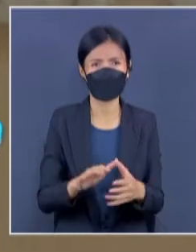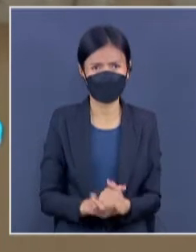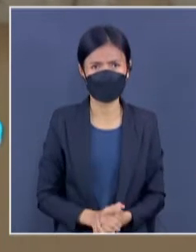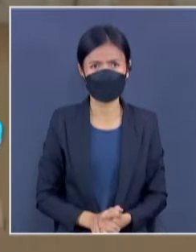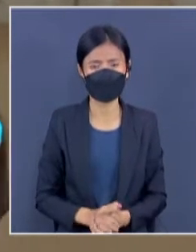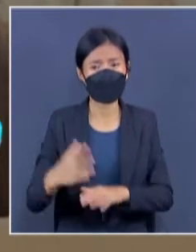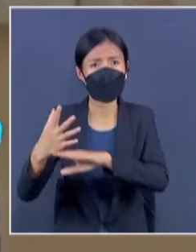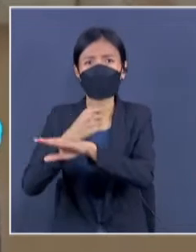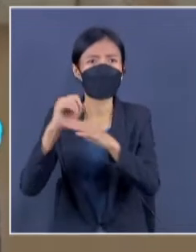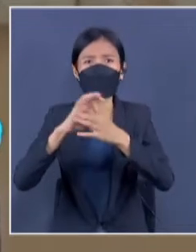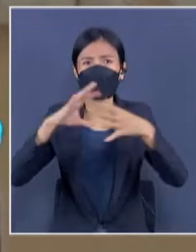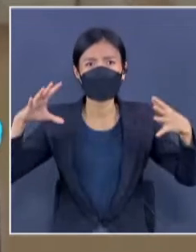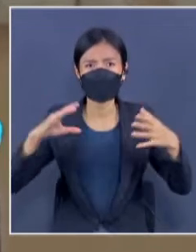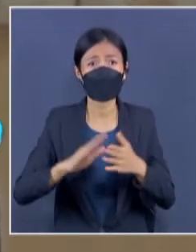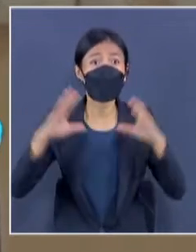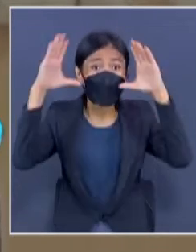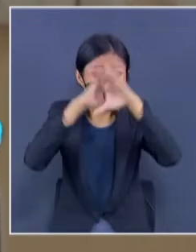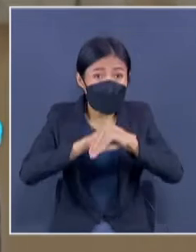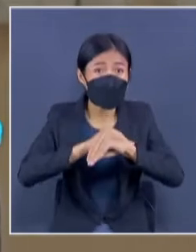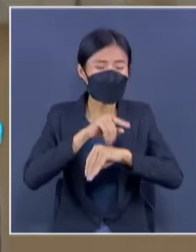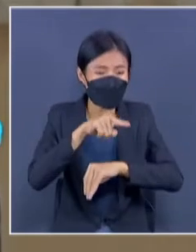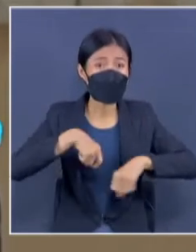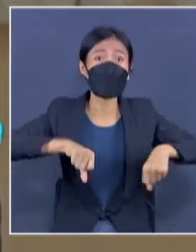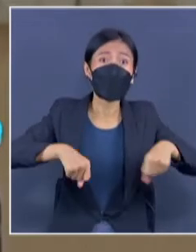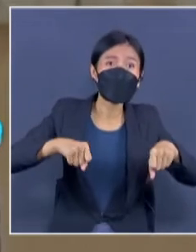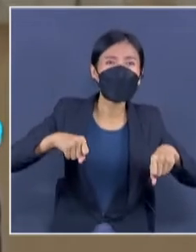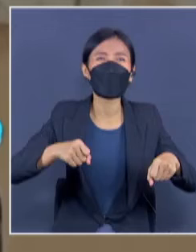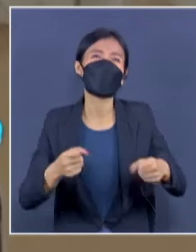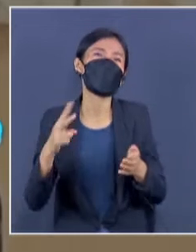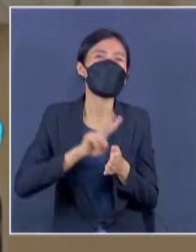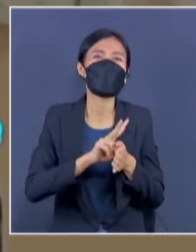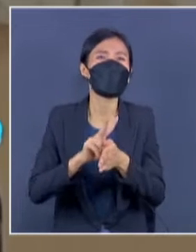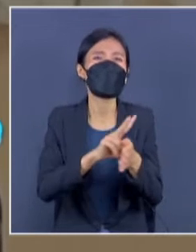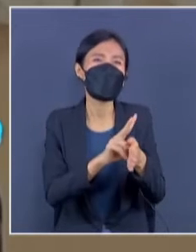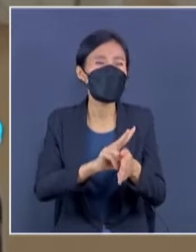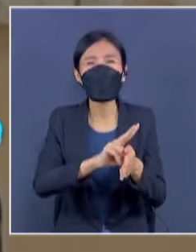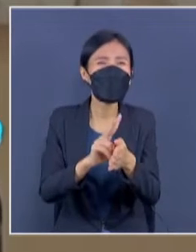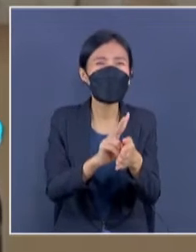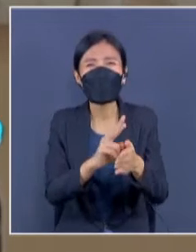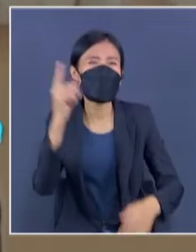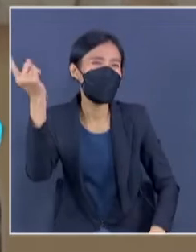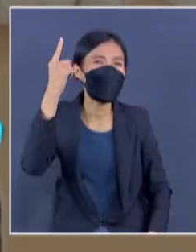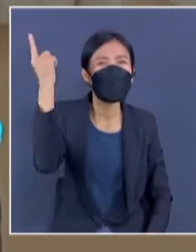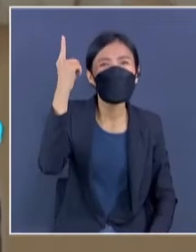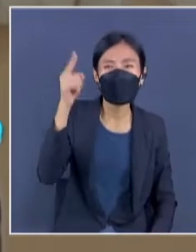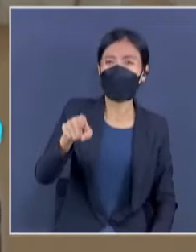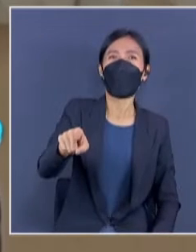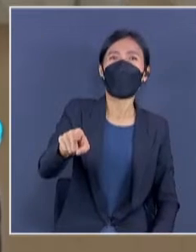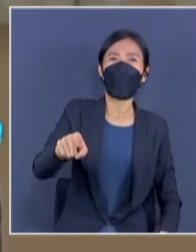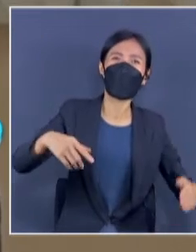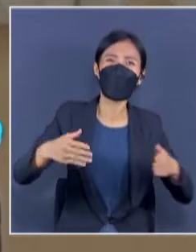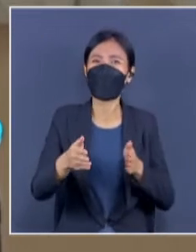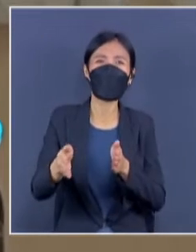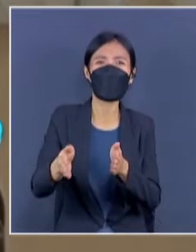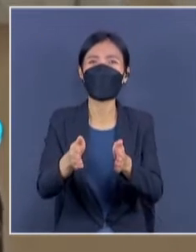ไม่เกี่ยวกับเรื่องการเมืองตกกลางคืนขี่มอเตอร์ไซค์เที่ยว คร ับ พอขี่มอเตอร์ไซค์ไปก็เจอพวกก็คุยกัน